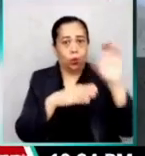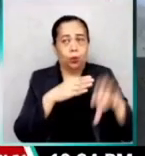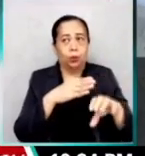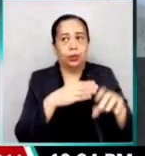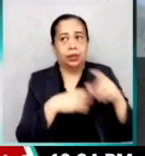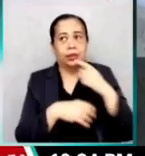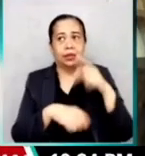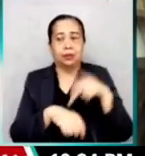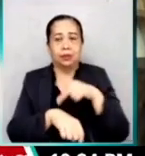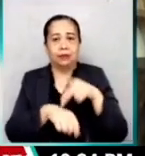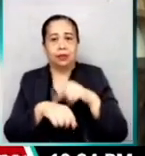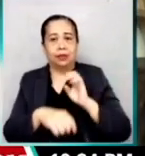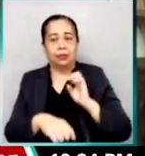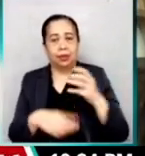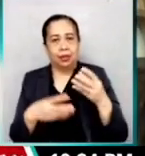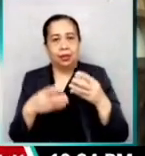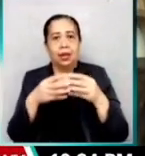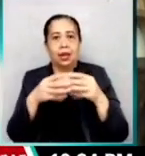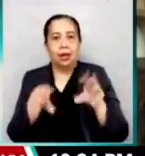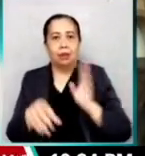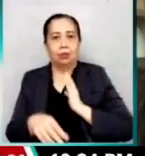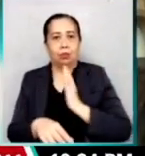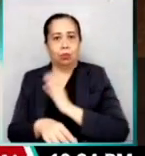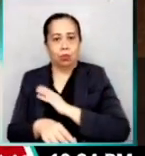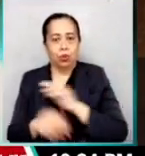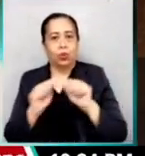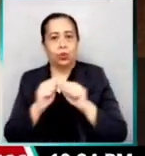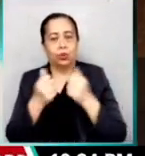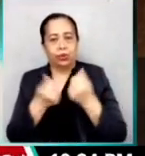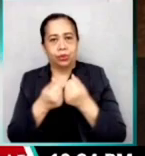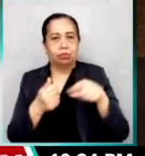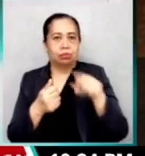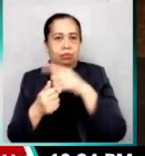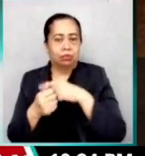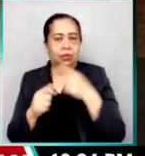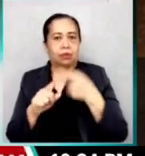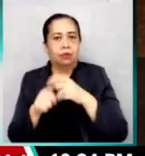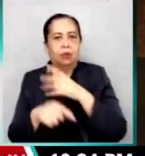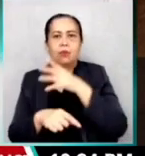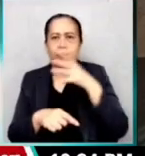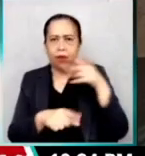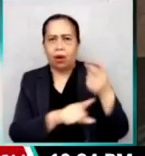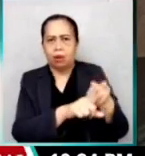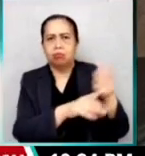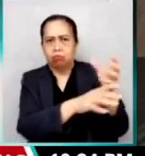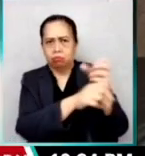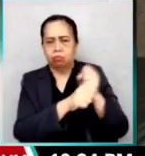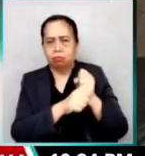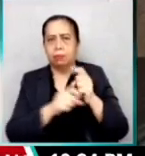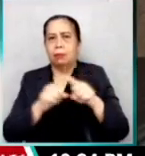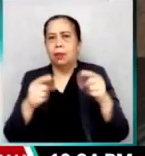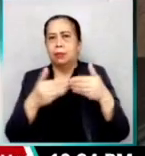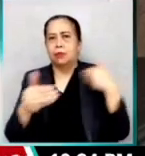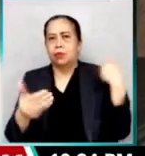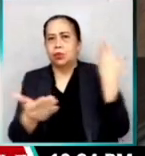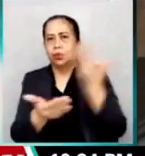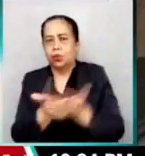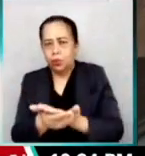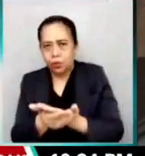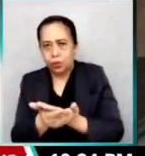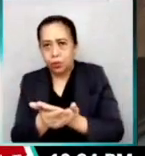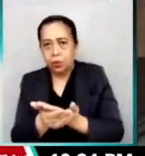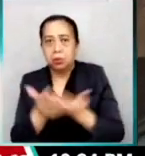Egg Board Association, isang samahan ng egg producers galing sa farm ang frozen eggs. Pero bago makarating sa pamilihan,